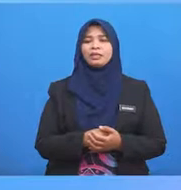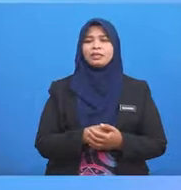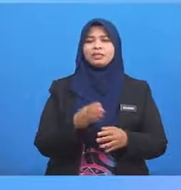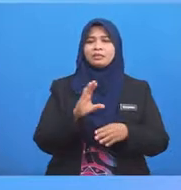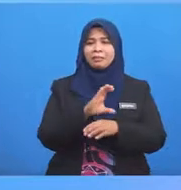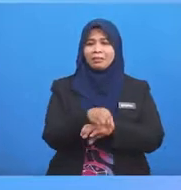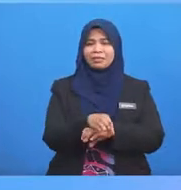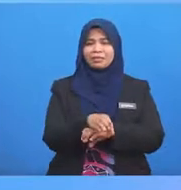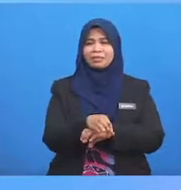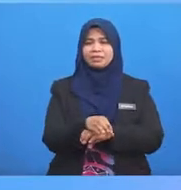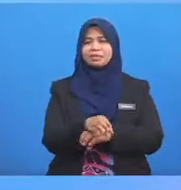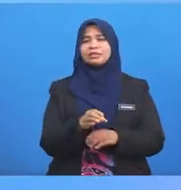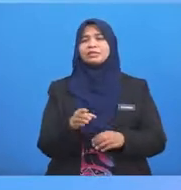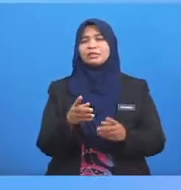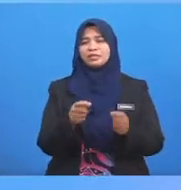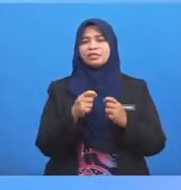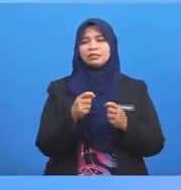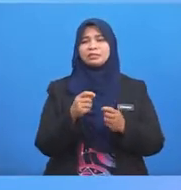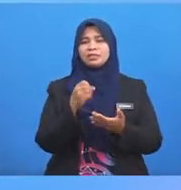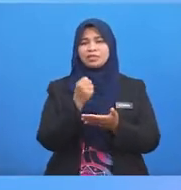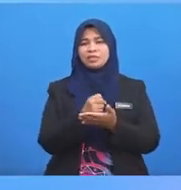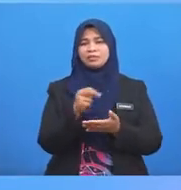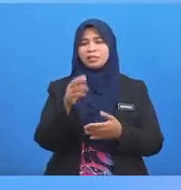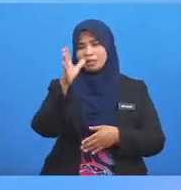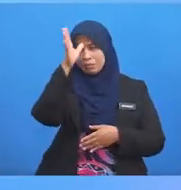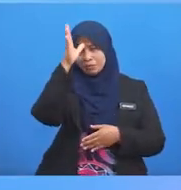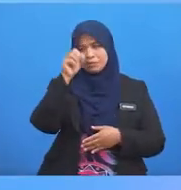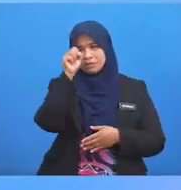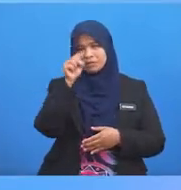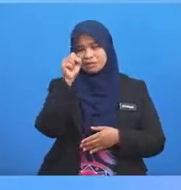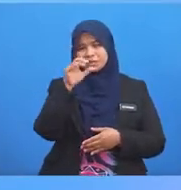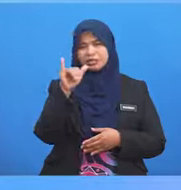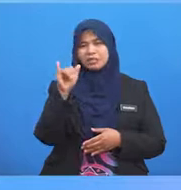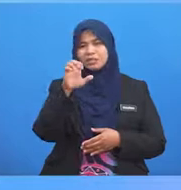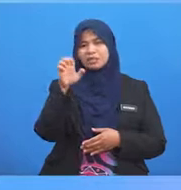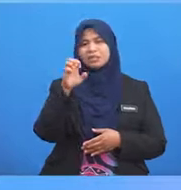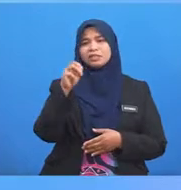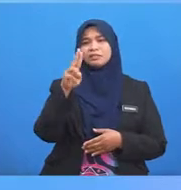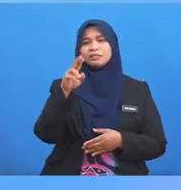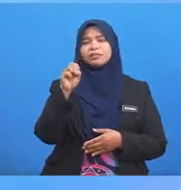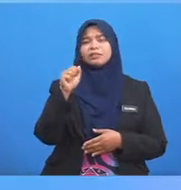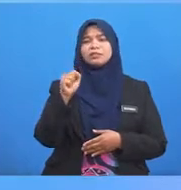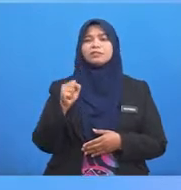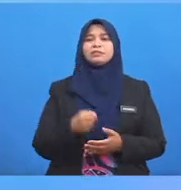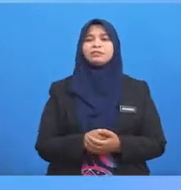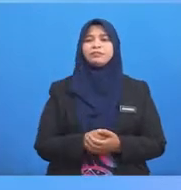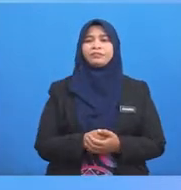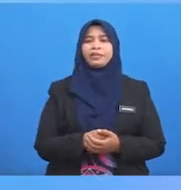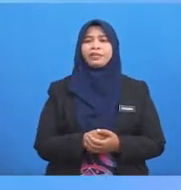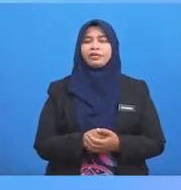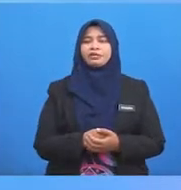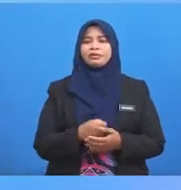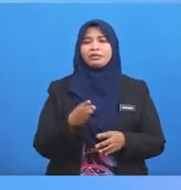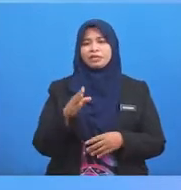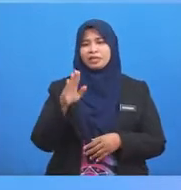dipaksa untuk menerima jaminan bapa saudaranya Encik Musa agar pinjaman bank tersebut lulus.